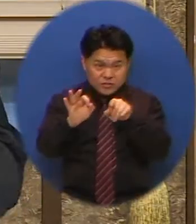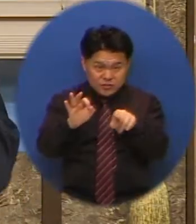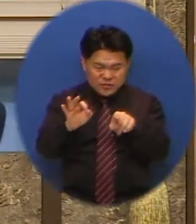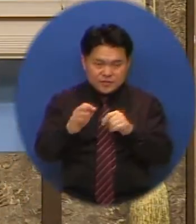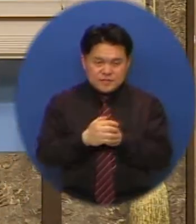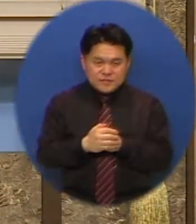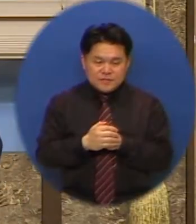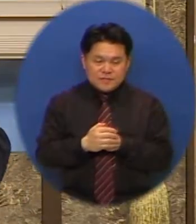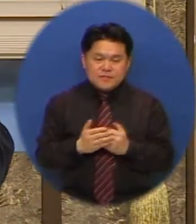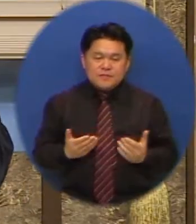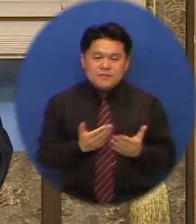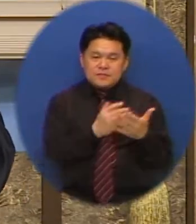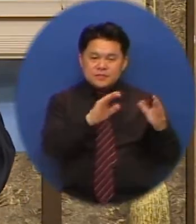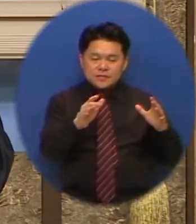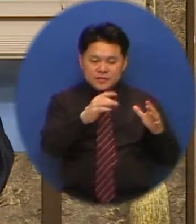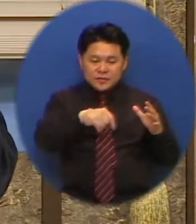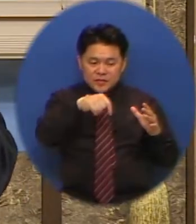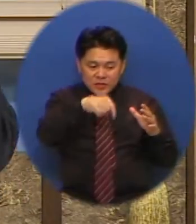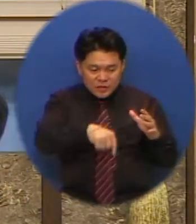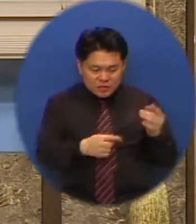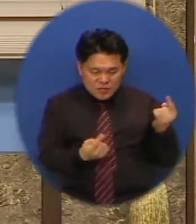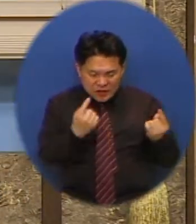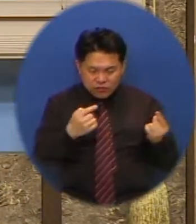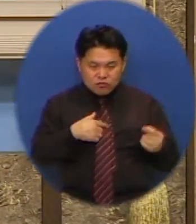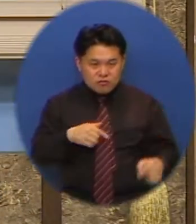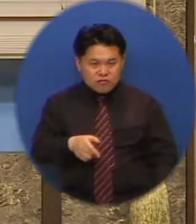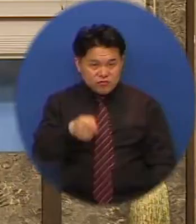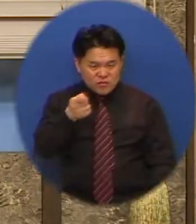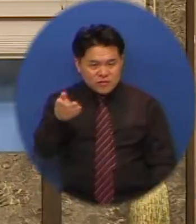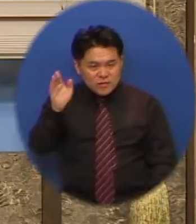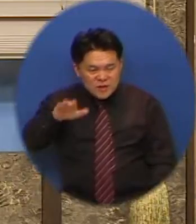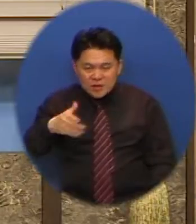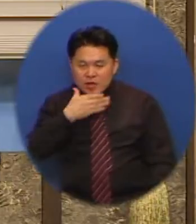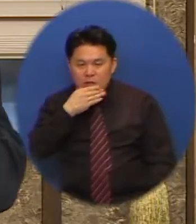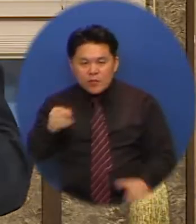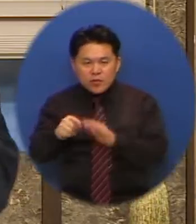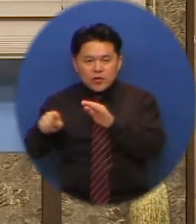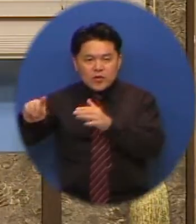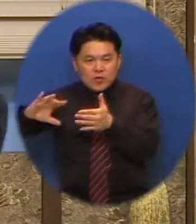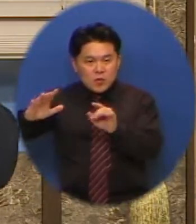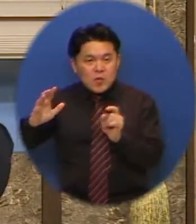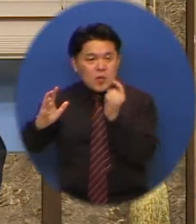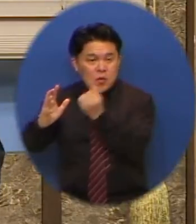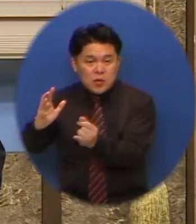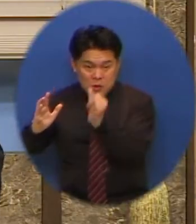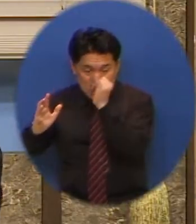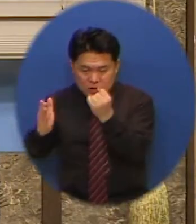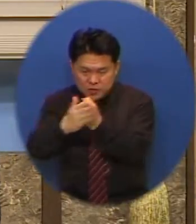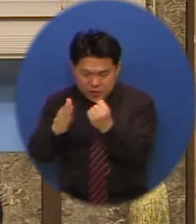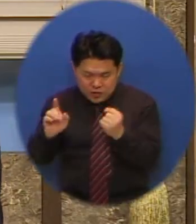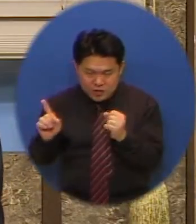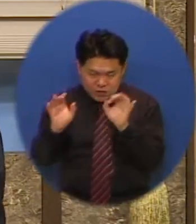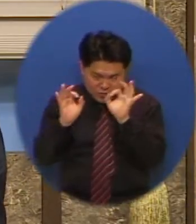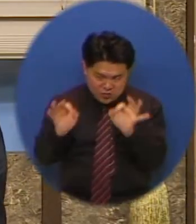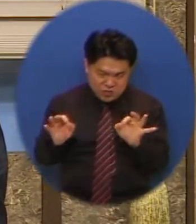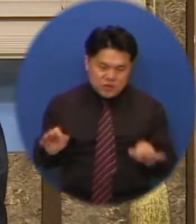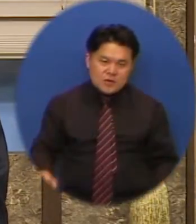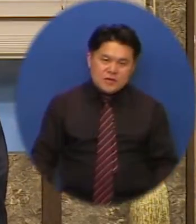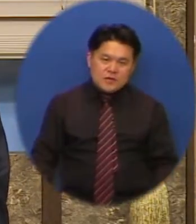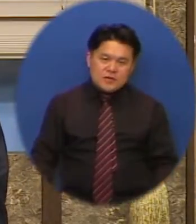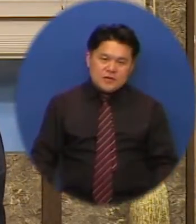개발도상국을 하면 상당히 위에 있지만 우리는 이제 복지 선진국 문턱에 들어갔어요. 네. 그래서 OECD 국가를 기준으로 보면은